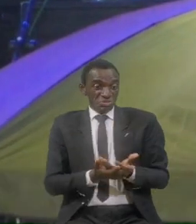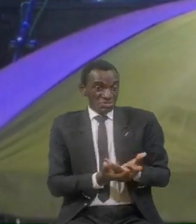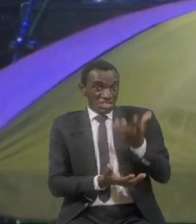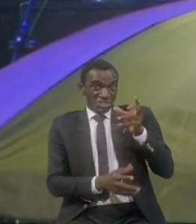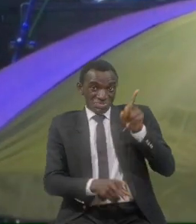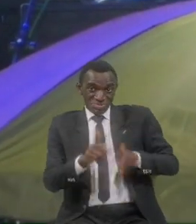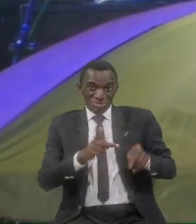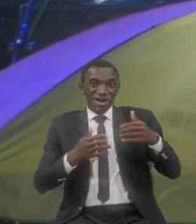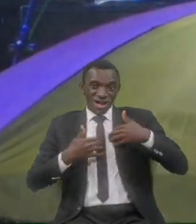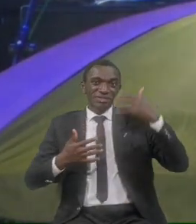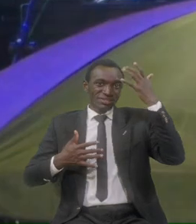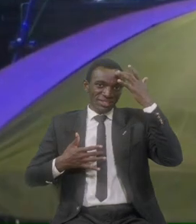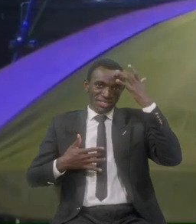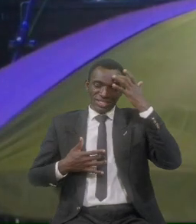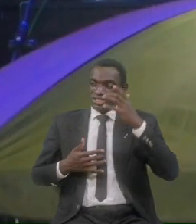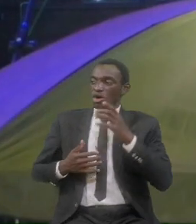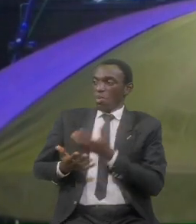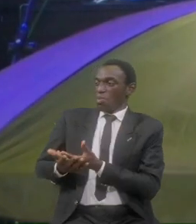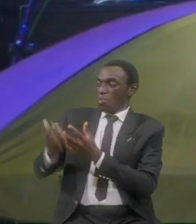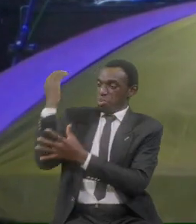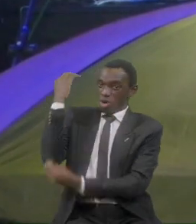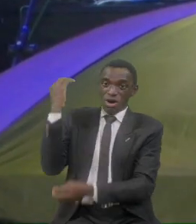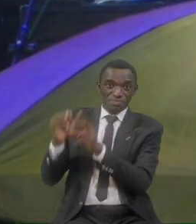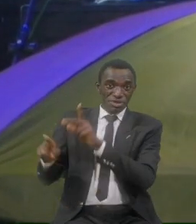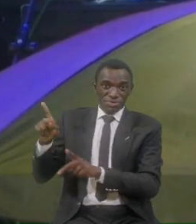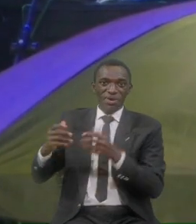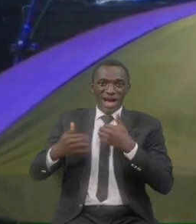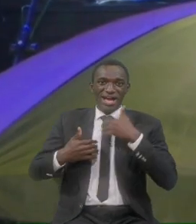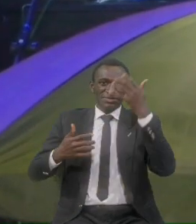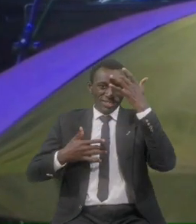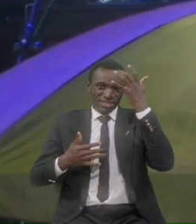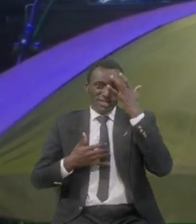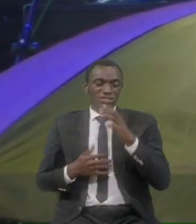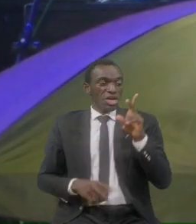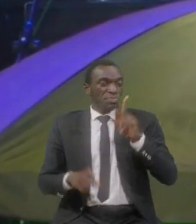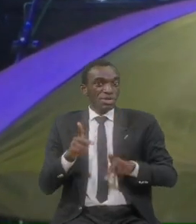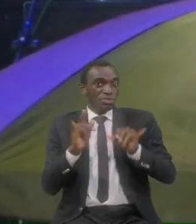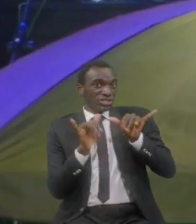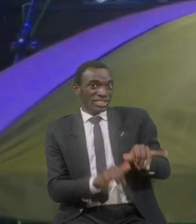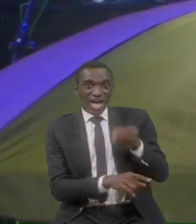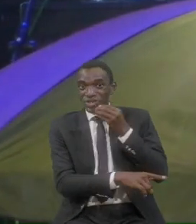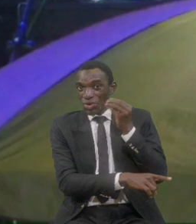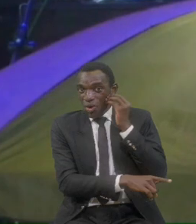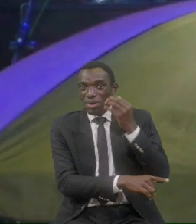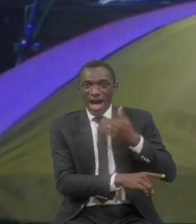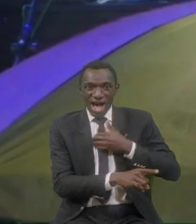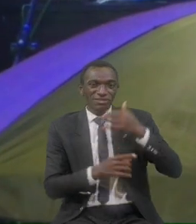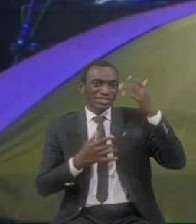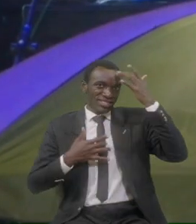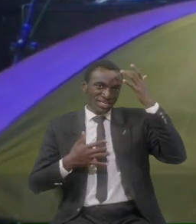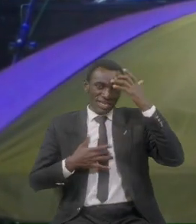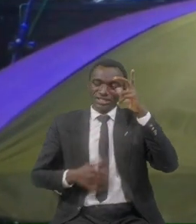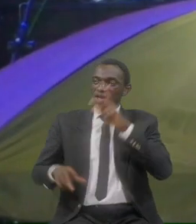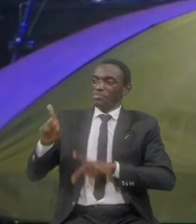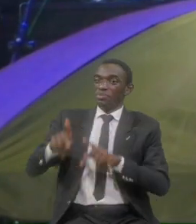the poor, diha sa mga pobre makabus. Among those at home, katong mga naay. Among those in the prison. Among those